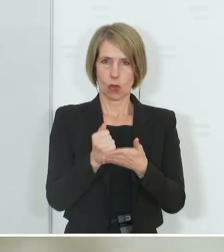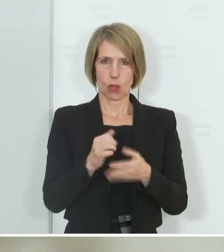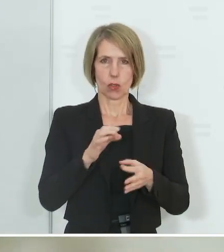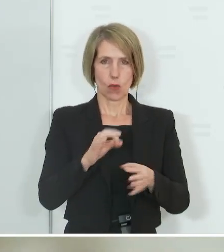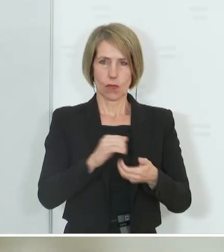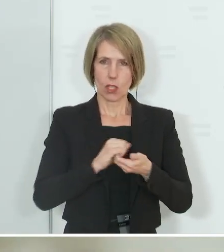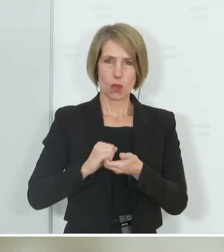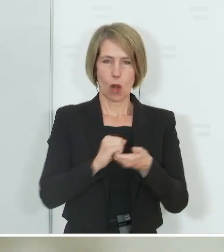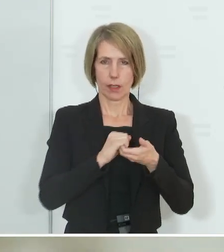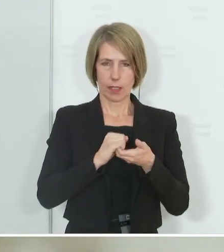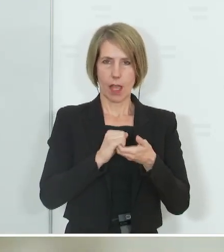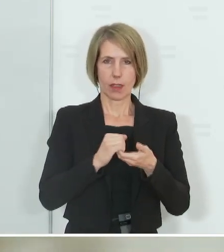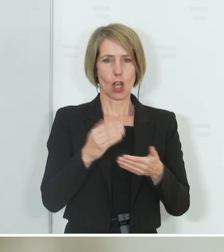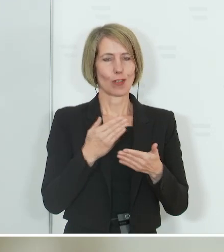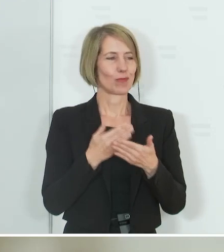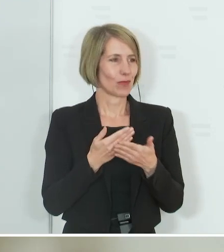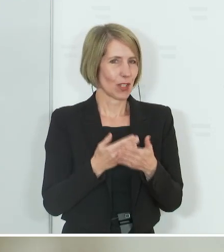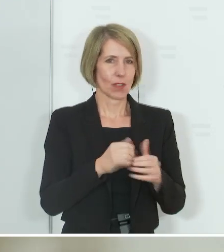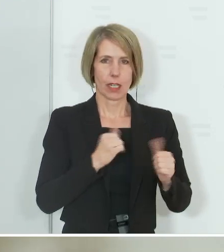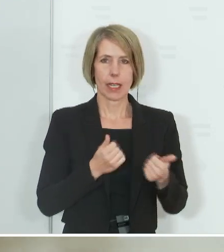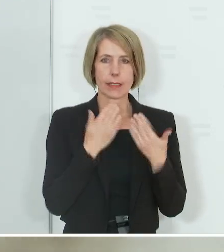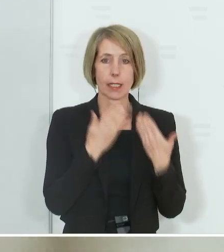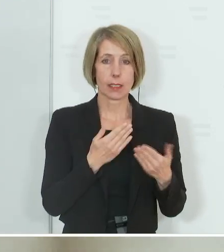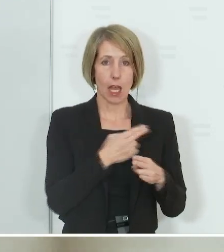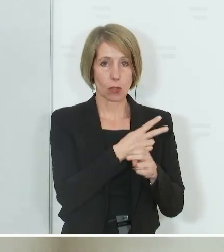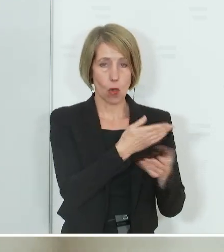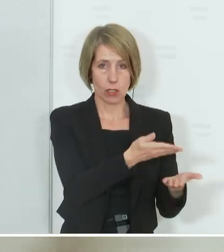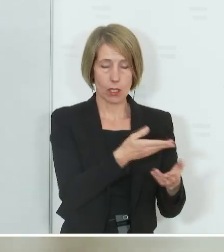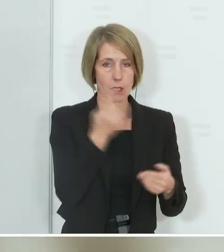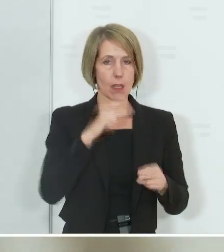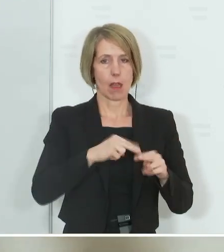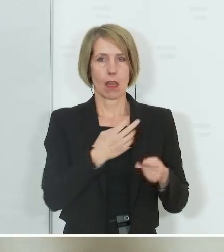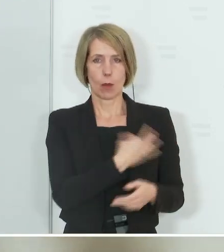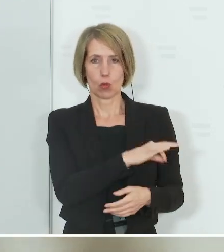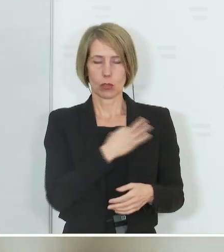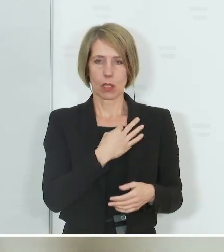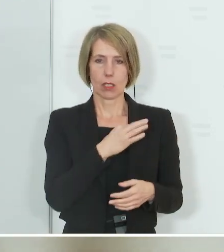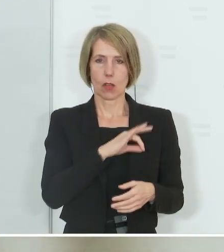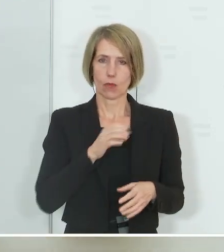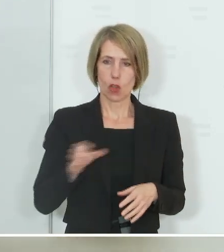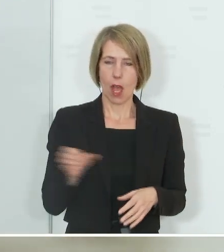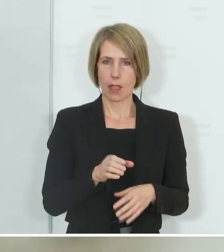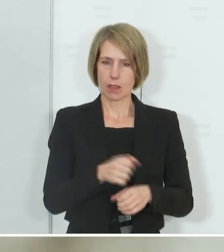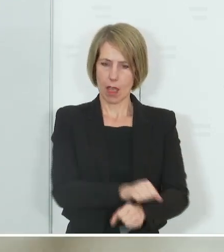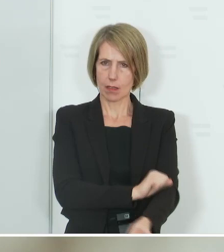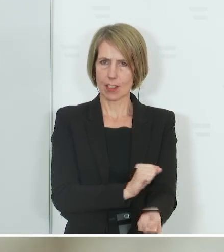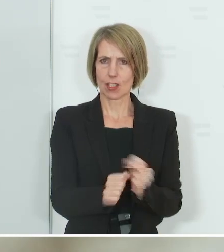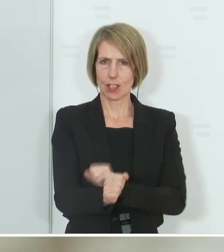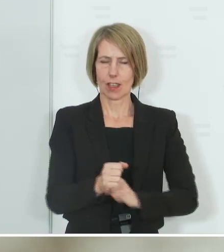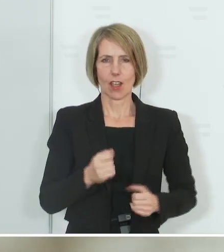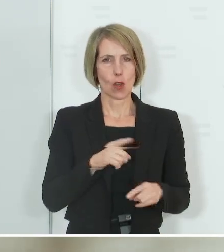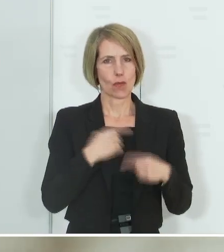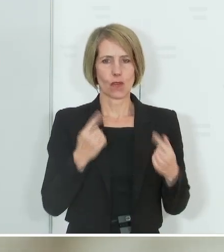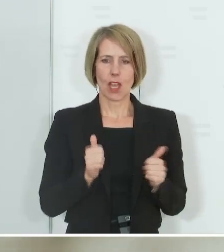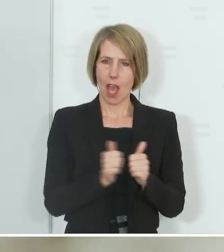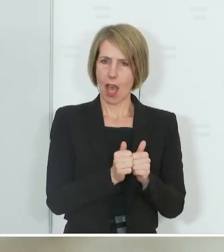Solidität. Und in dem Sinn herzlichen Dank an Österreich, an den Herrn Bundeskanzler für seinen Einsatz in diesem Sinne. Wir stehen